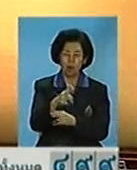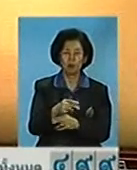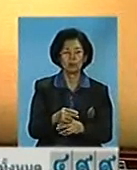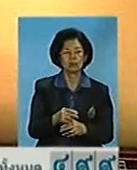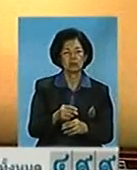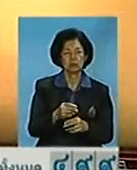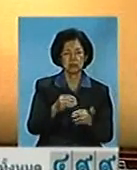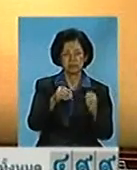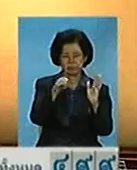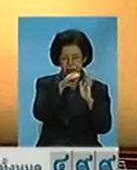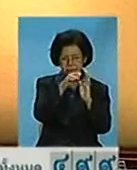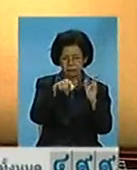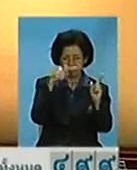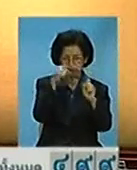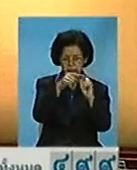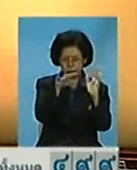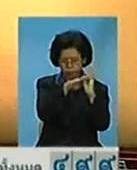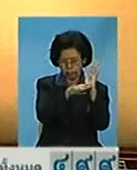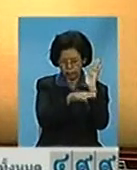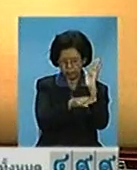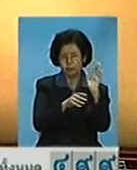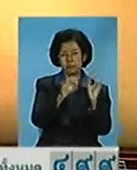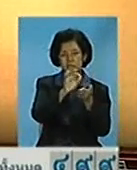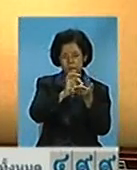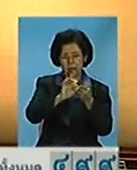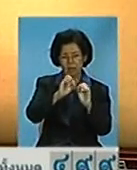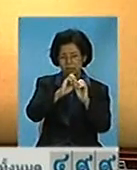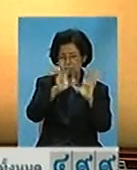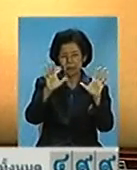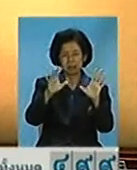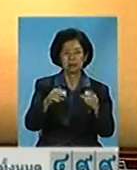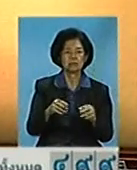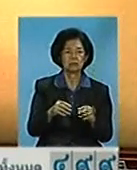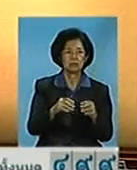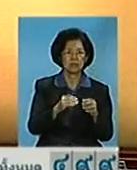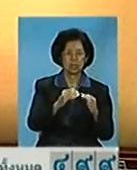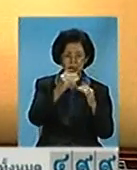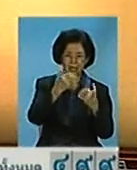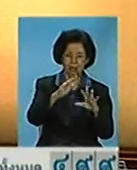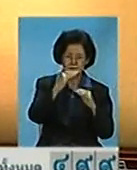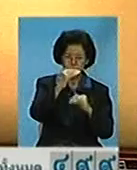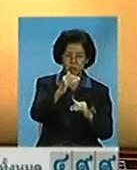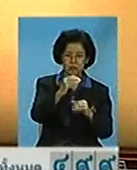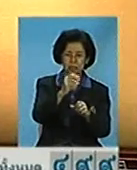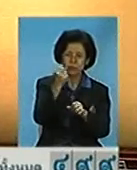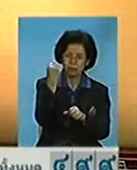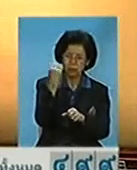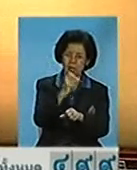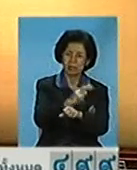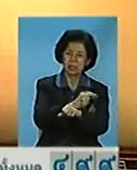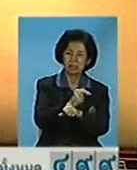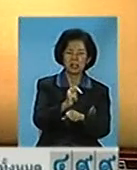งค์ดังต่อไปนี้นะครับเขียนไว้ให้ชัดเจนและวัตถุประสงค์ก็จะไปกำหนดอำนาจหน้าที่ของกยธ.ต่อ